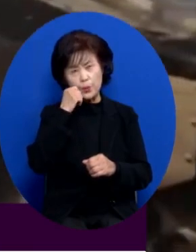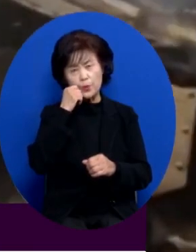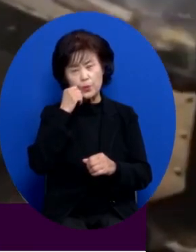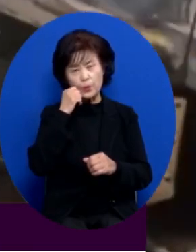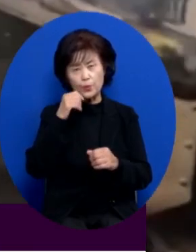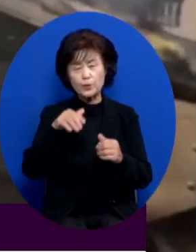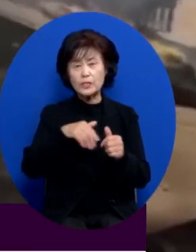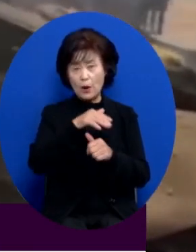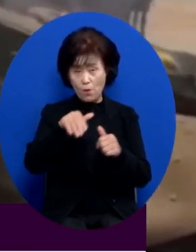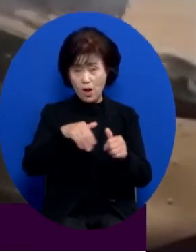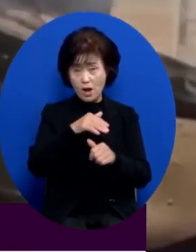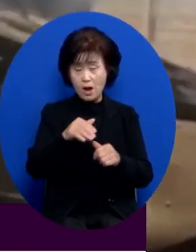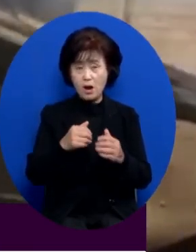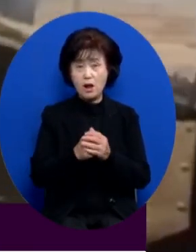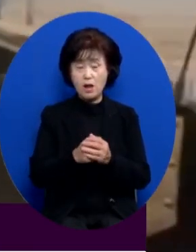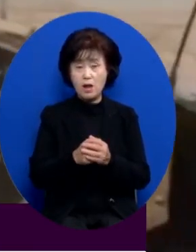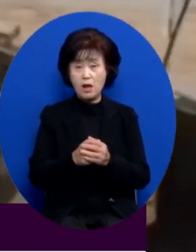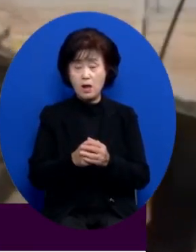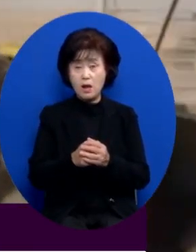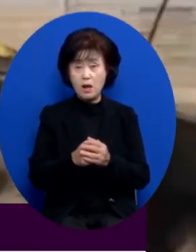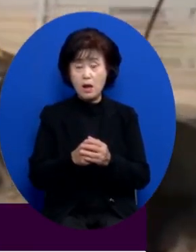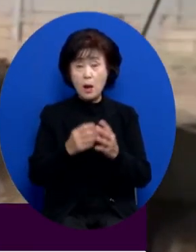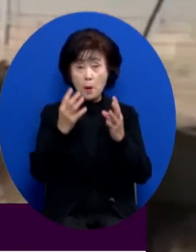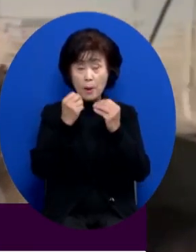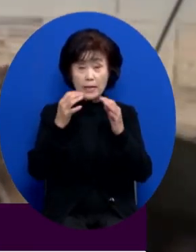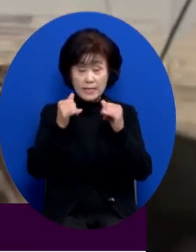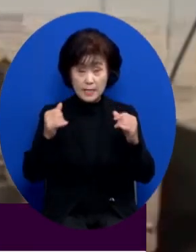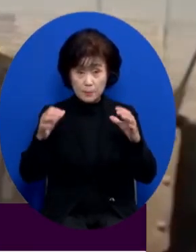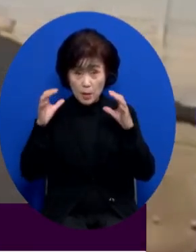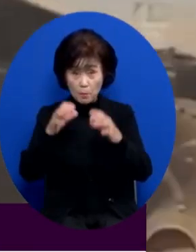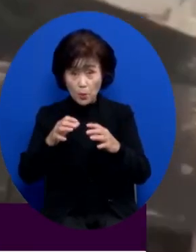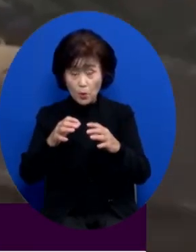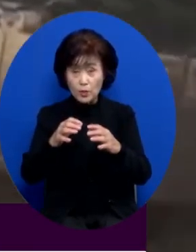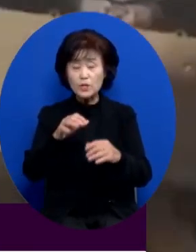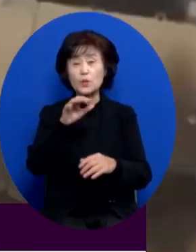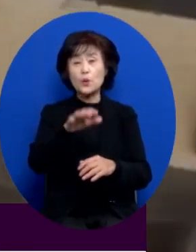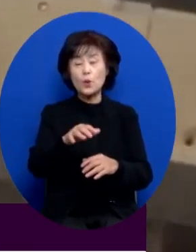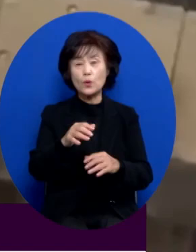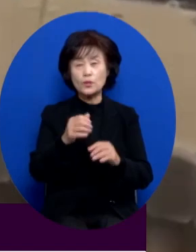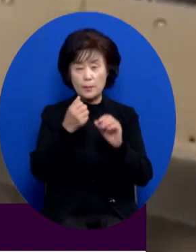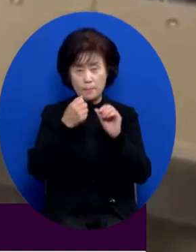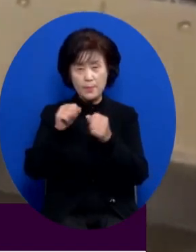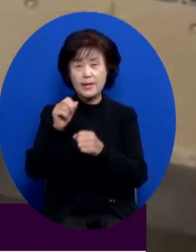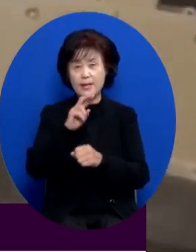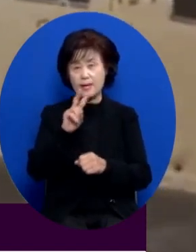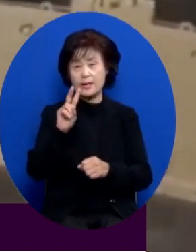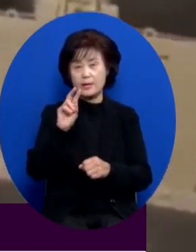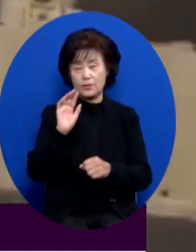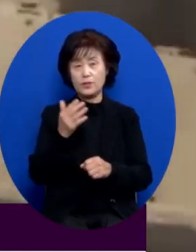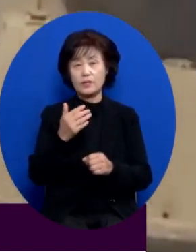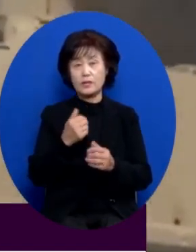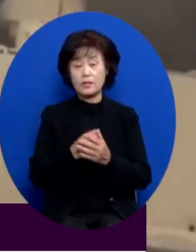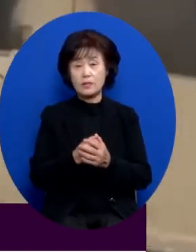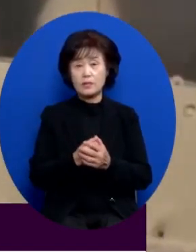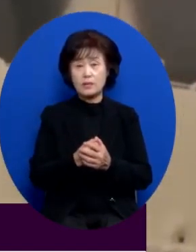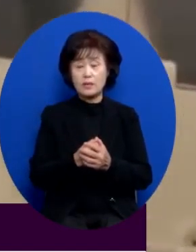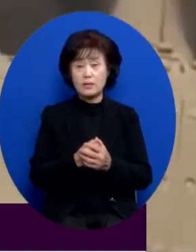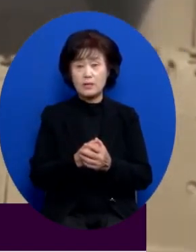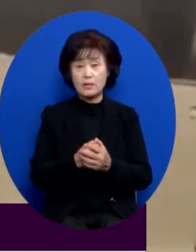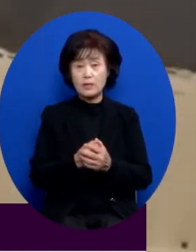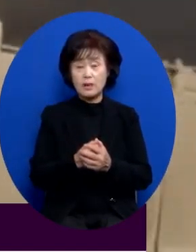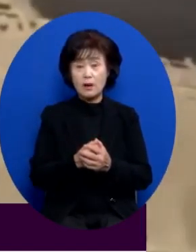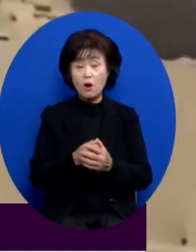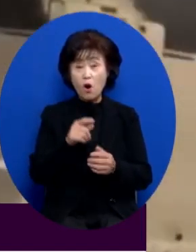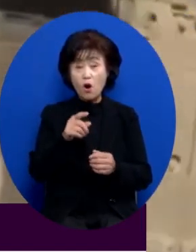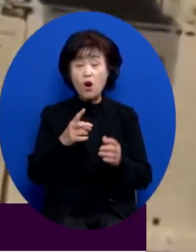아닙니까? 그러니까 그분들이 많이 모여 있고 집단적으로 모여 있는 곳은 피해야 되는데 이제 그런 곳이 이제 올드